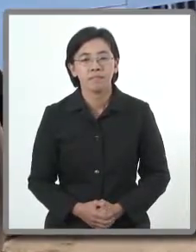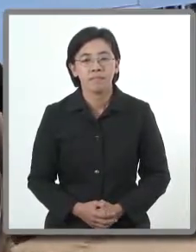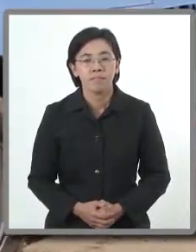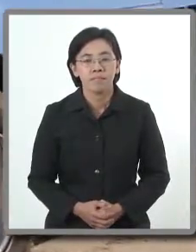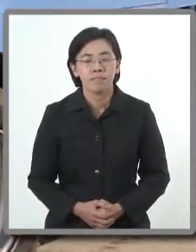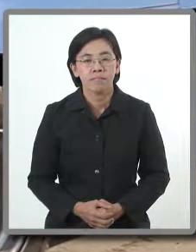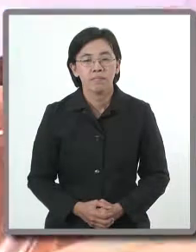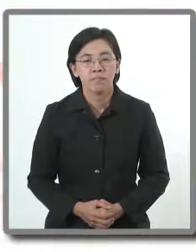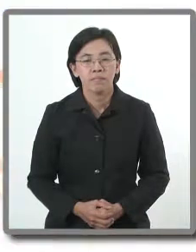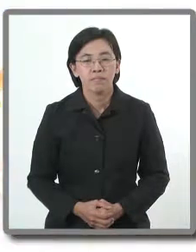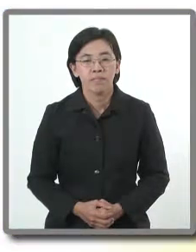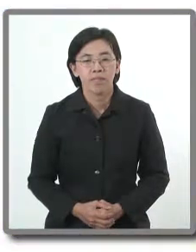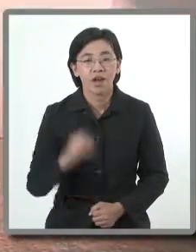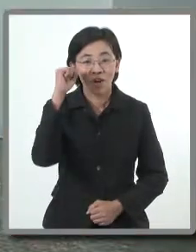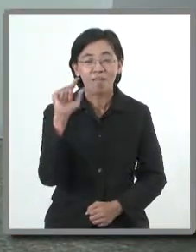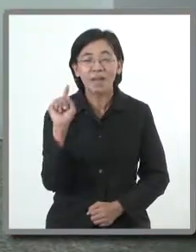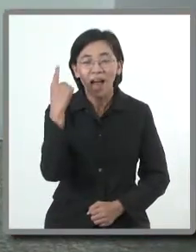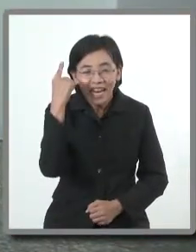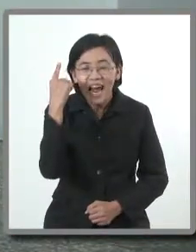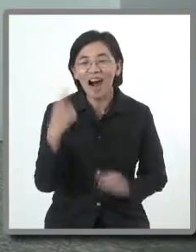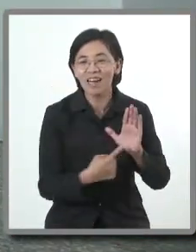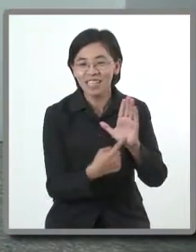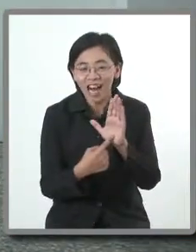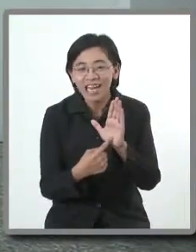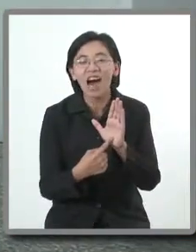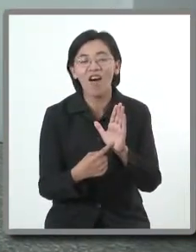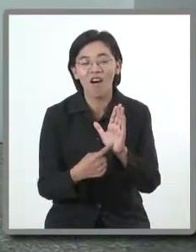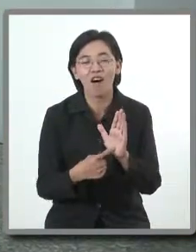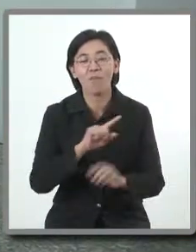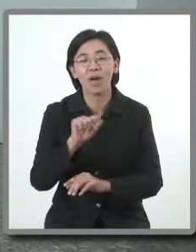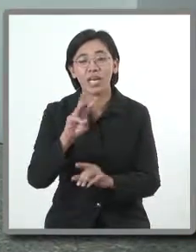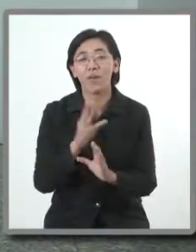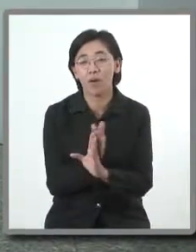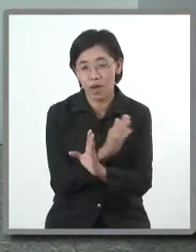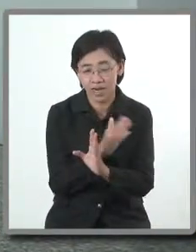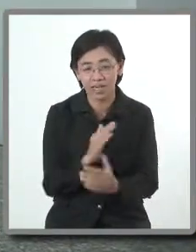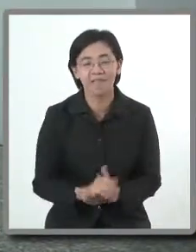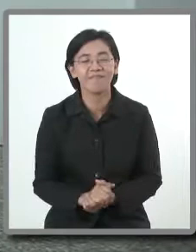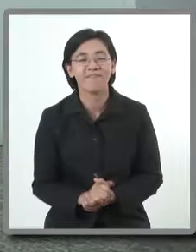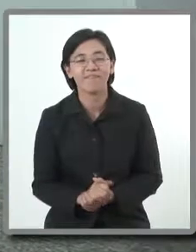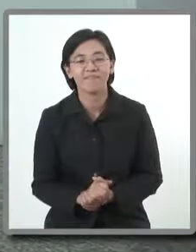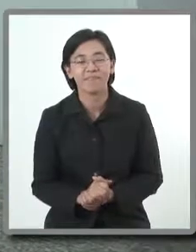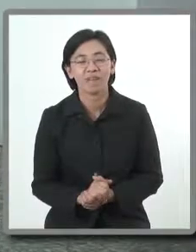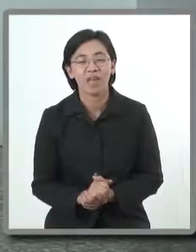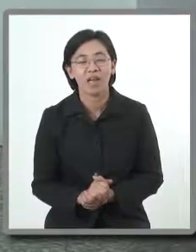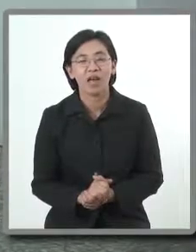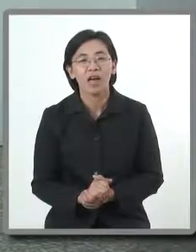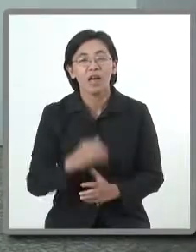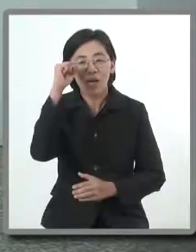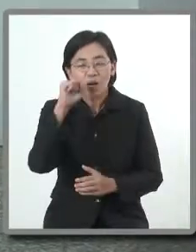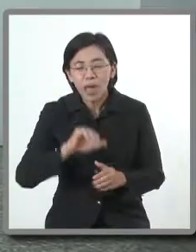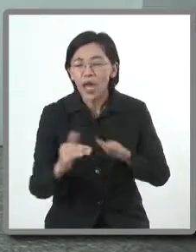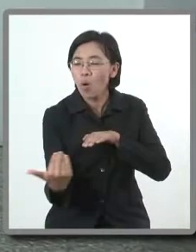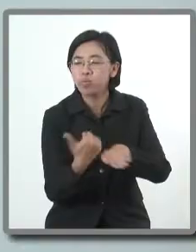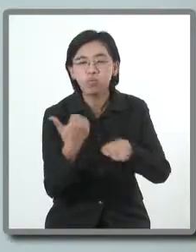เราก็มีการเปิดตัวรถไปเมื่อ วันที่ 26ที่ผ่านมาเนี่ยนะครับแล้วก็นำรถไปวิ่งในเส้นทาง